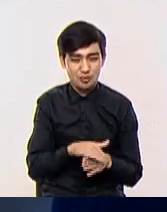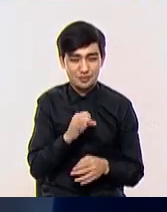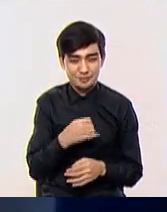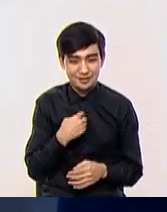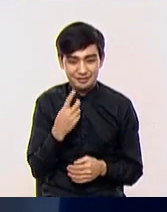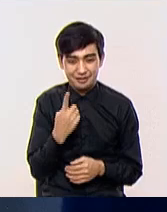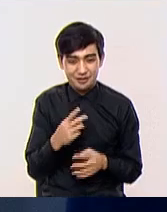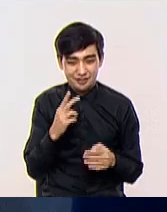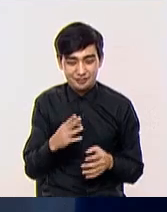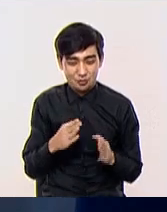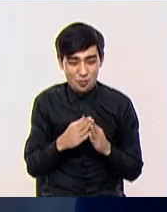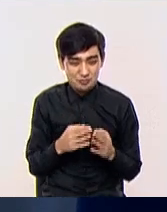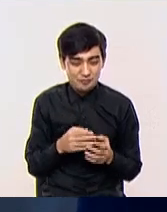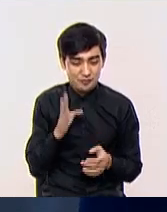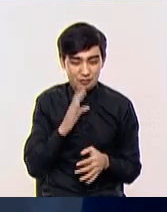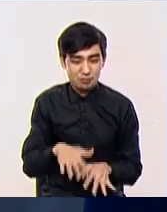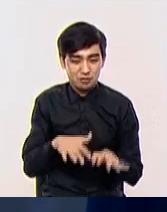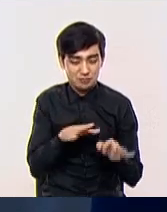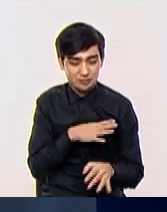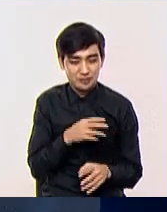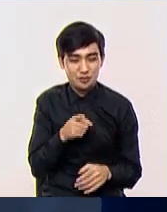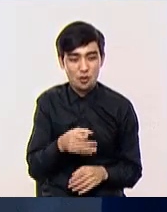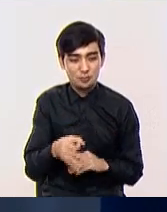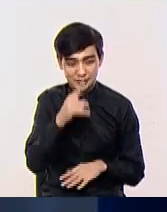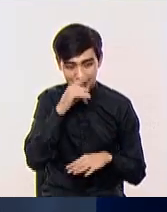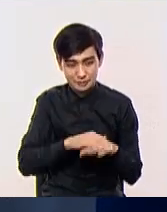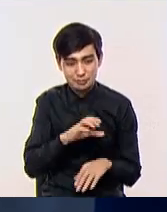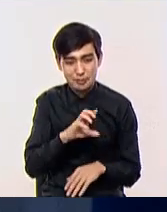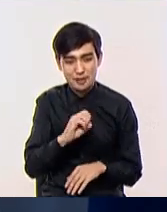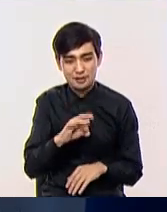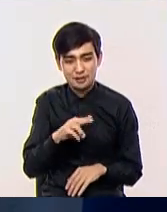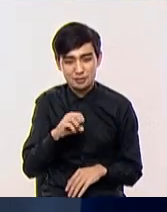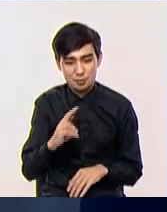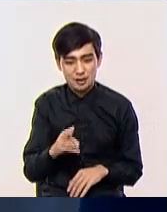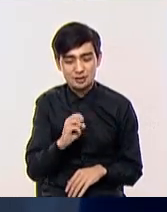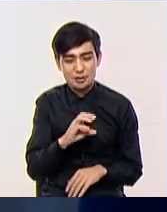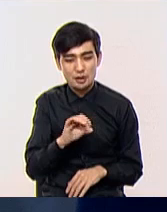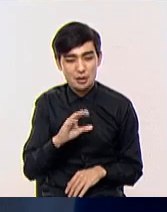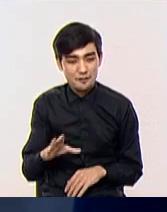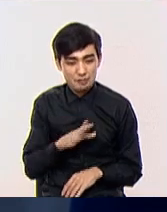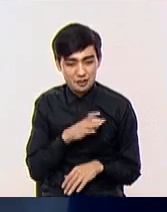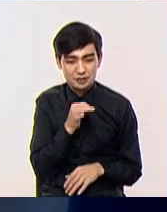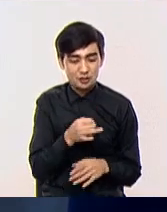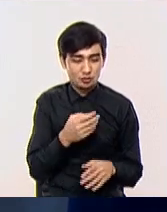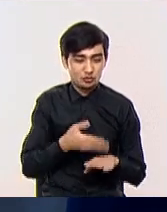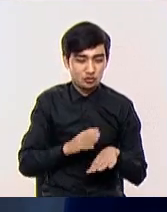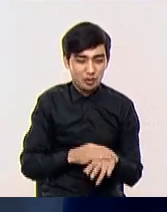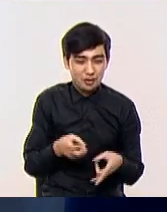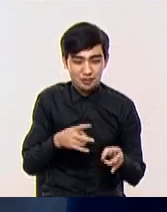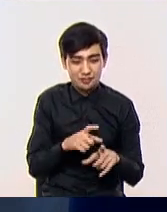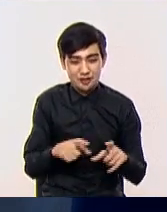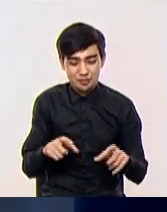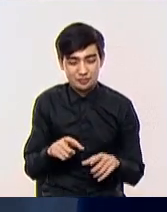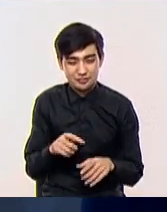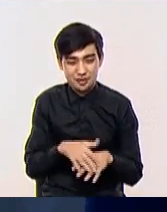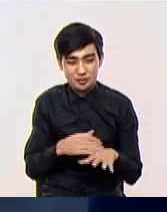жалғыз баспанасы суда қалған. Сол уақытта облыс әкімі болған Бердібек Сапарбаев пен өзге де шенеуніктер қиын жағдайда қалған тұрғындарға